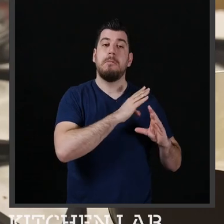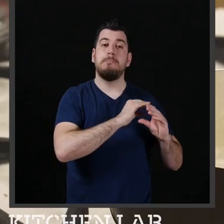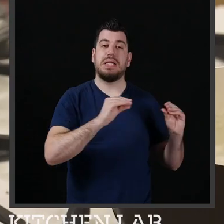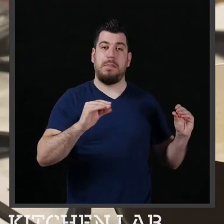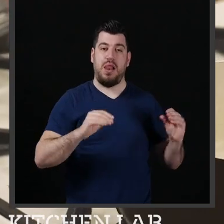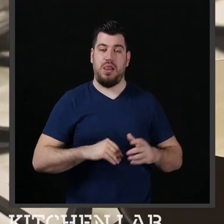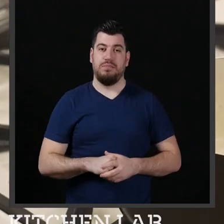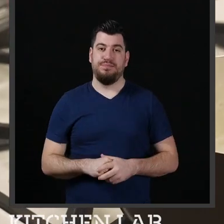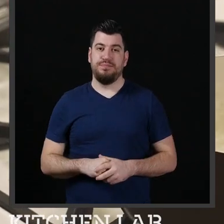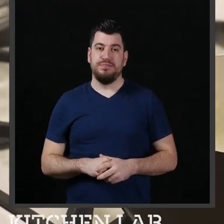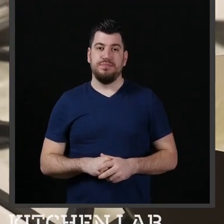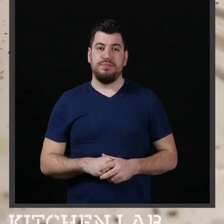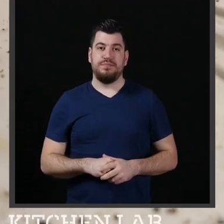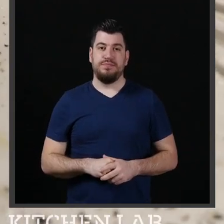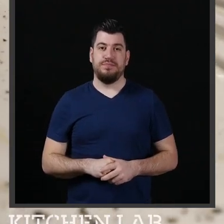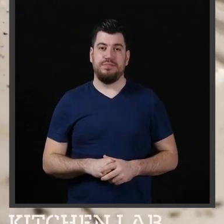Και πιπεράκι.